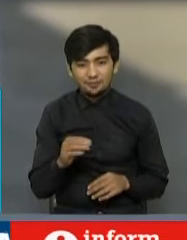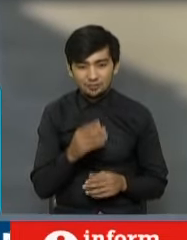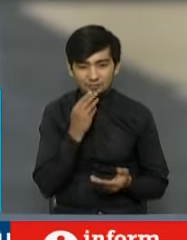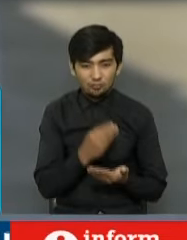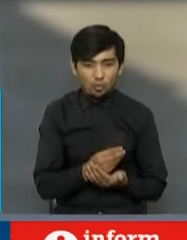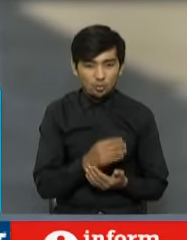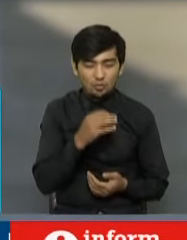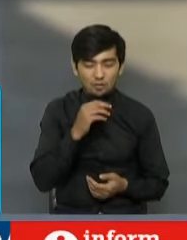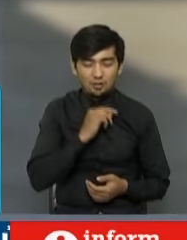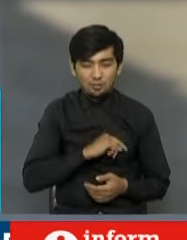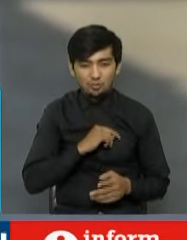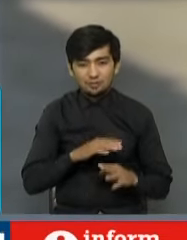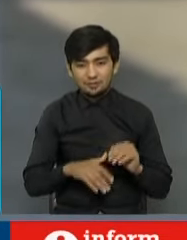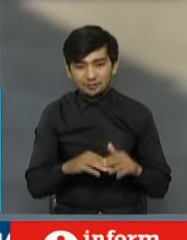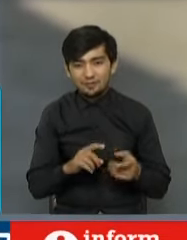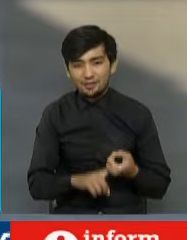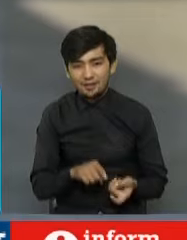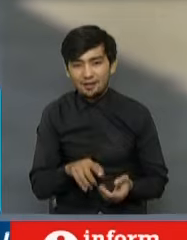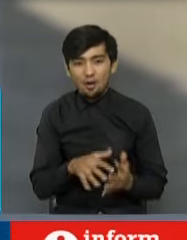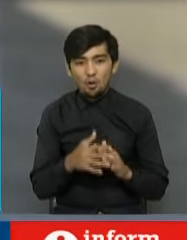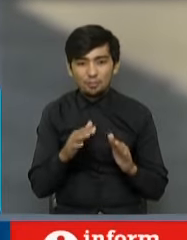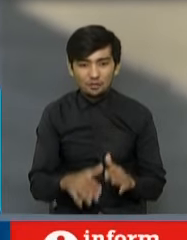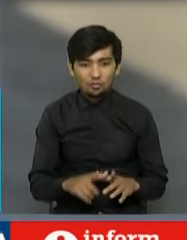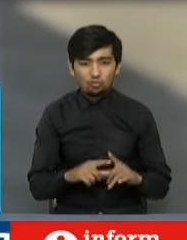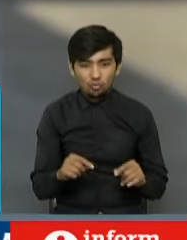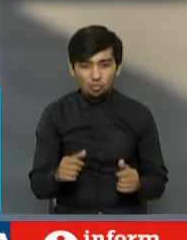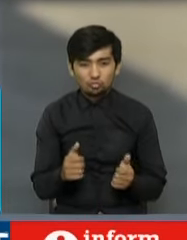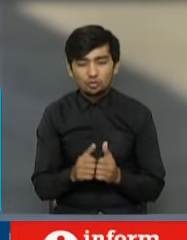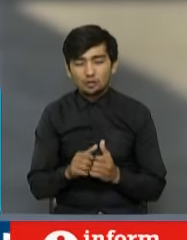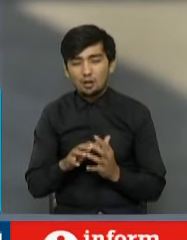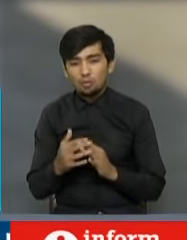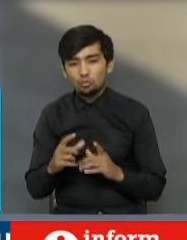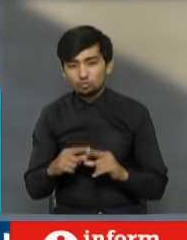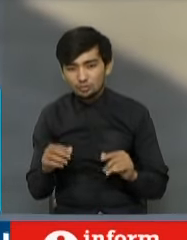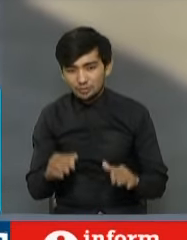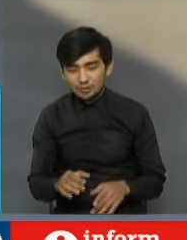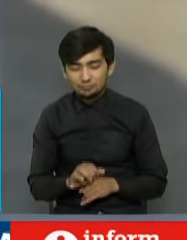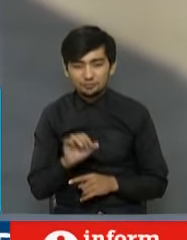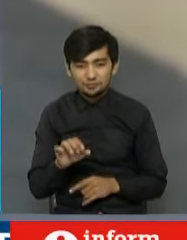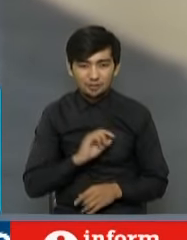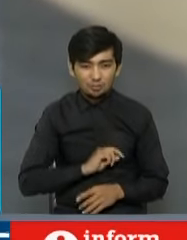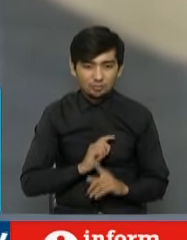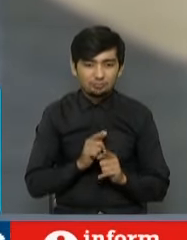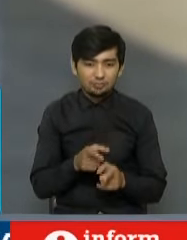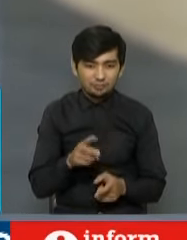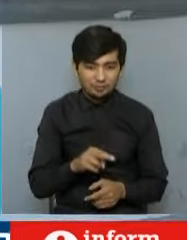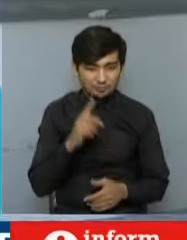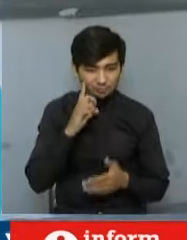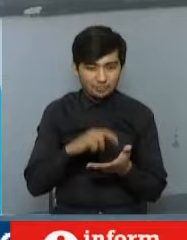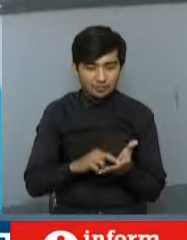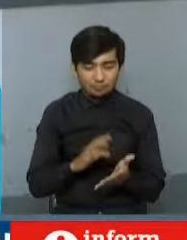сәйкес бұл осы ауылда орналасқан мектептер, көрші ауылда орналасқан мектептерге жұмысқа орналастыру жағын барлығын қарастырып